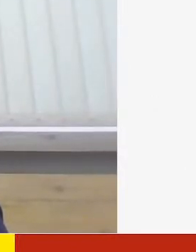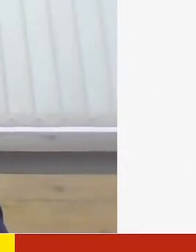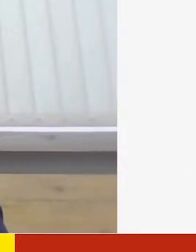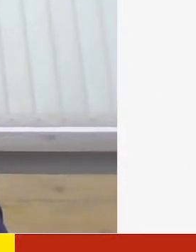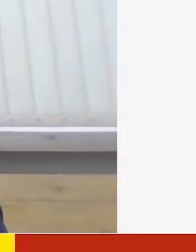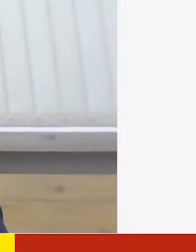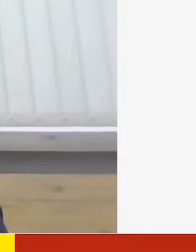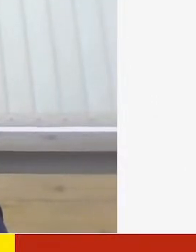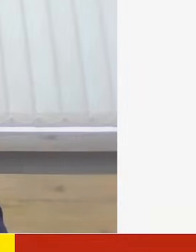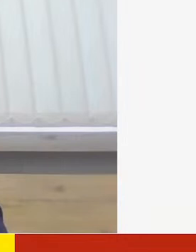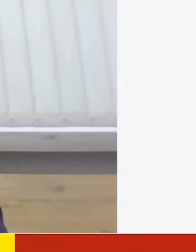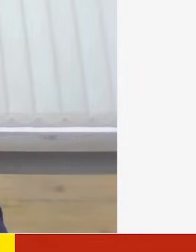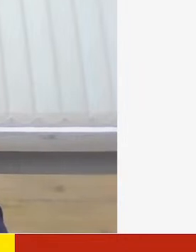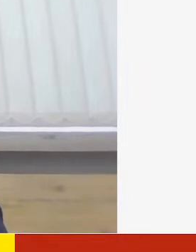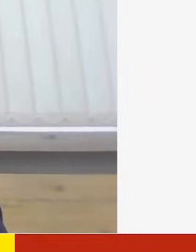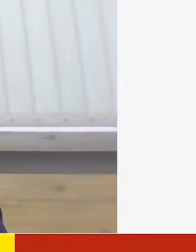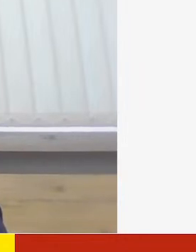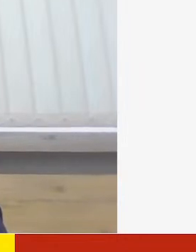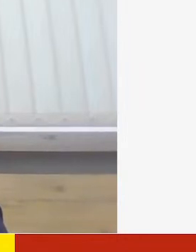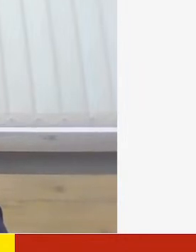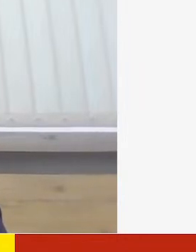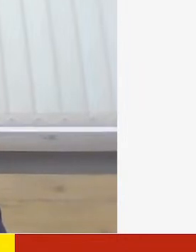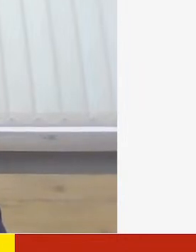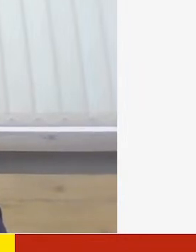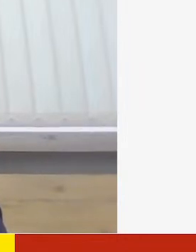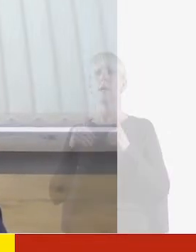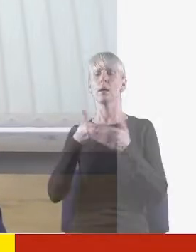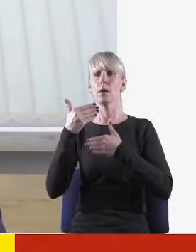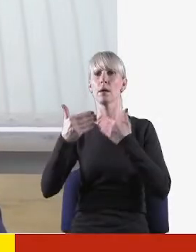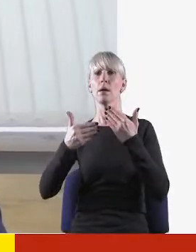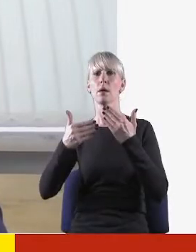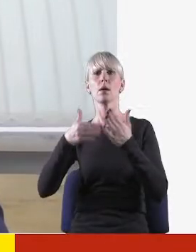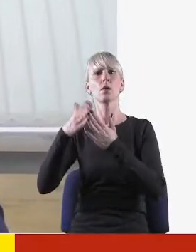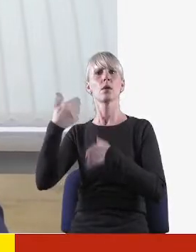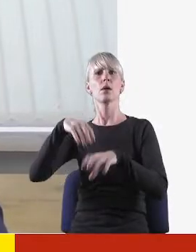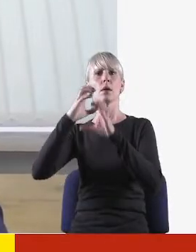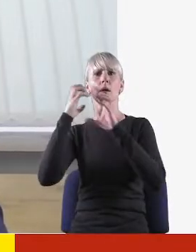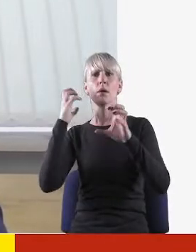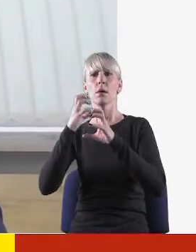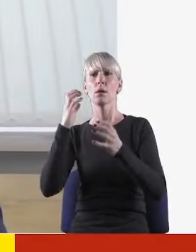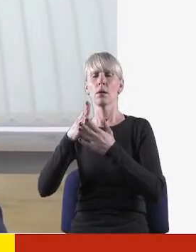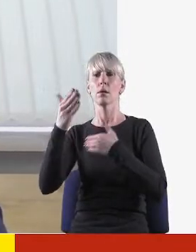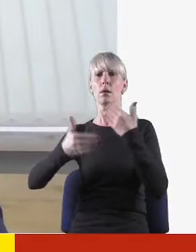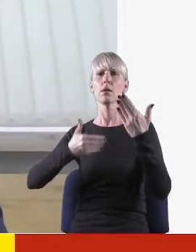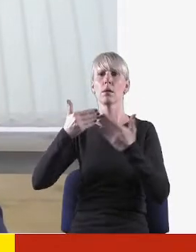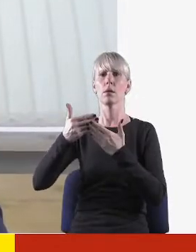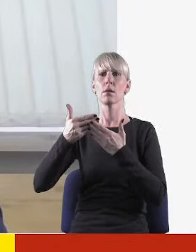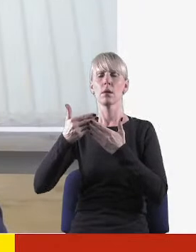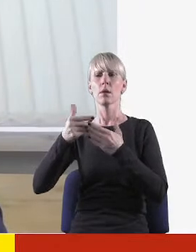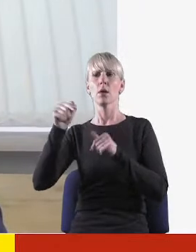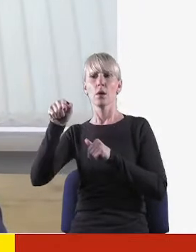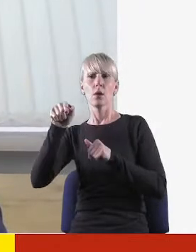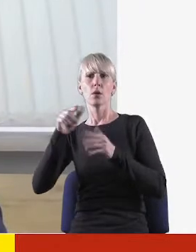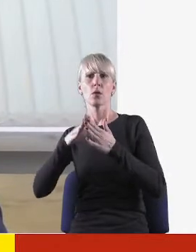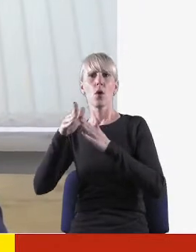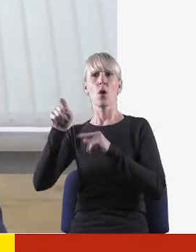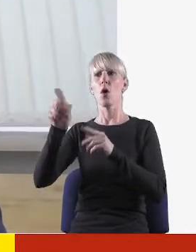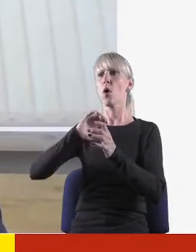pociąg nie dojedzie, ale dzięki pomocy właśnie linii autobusowych będziemy mogli